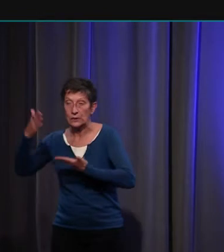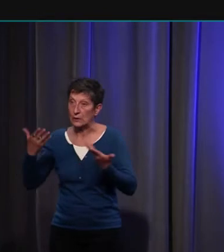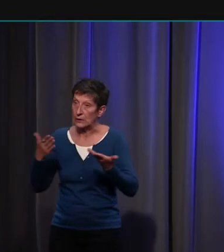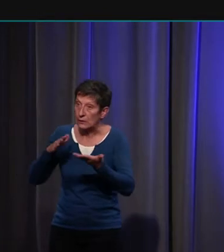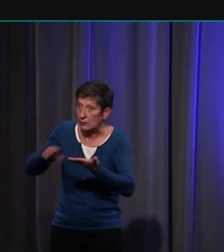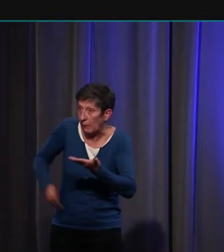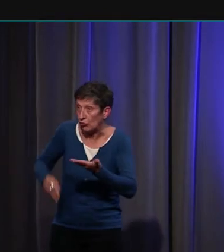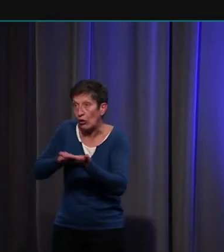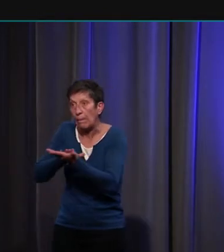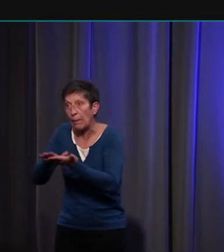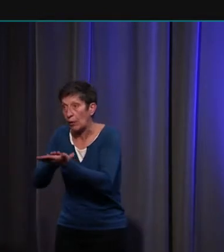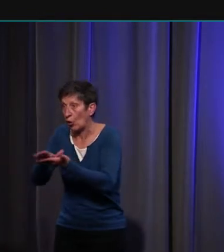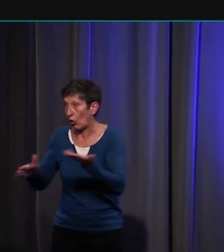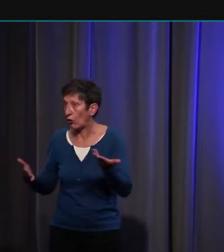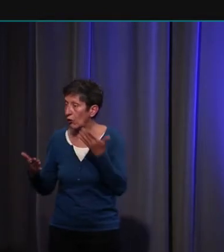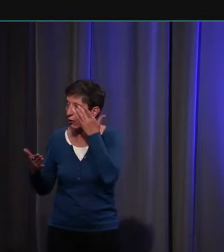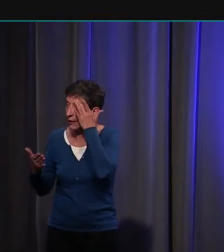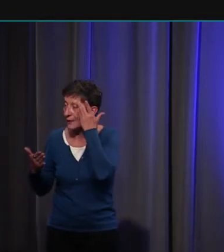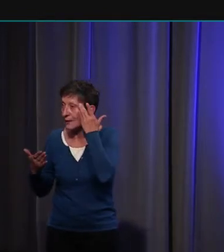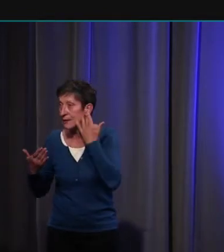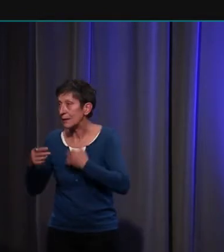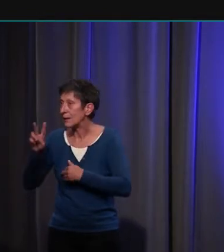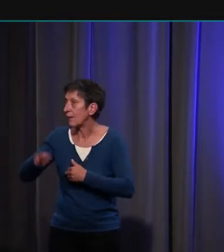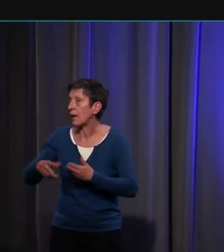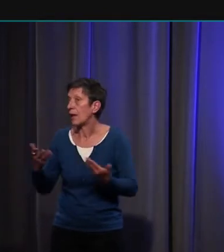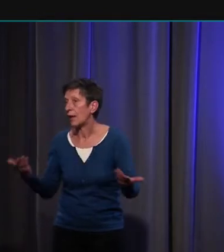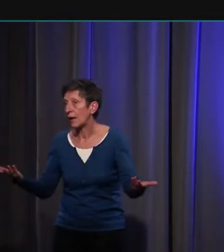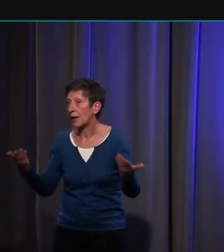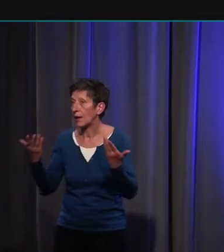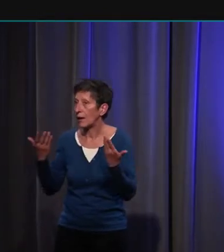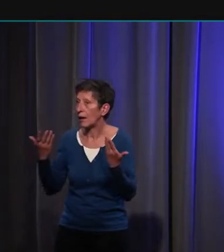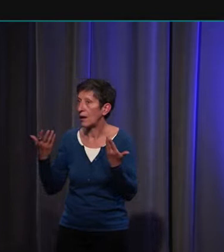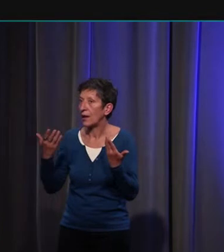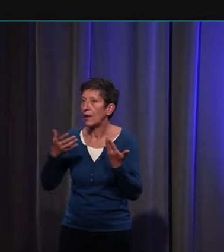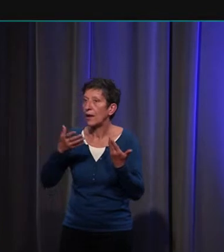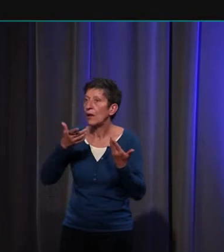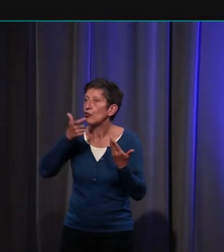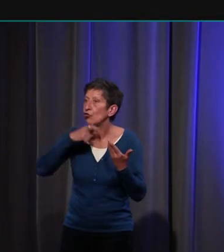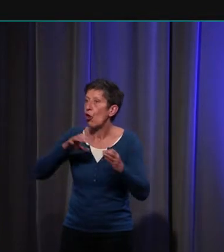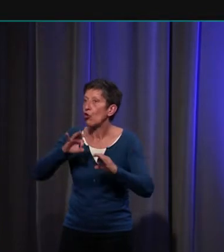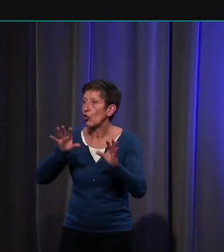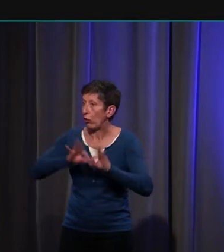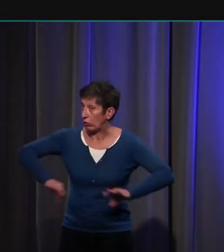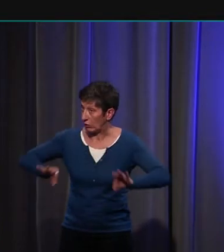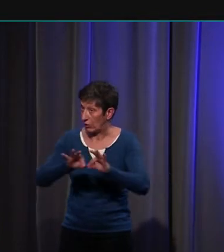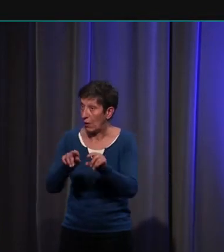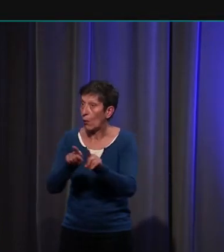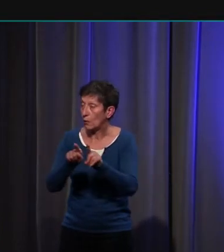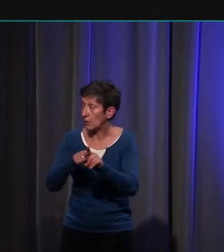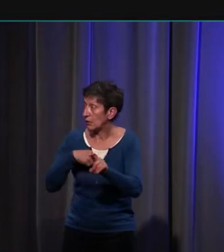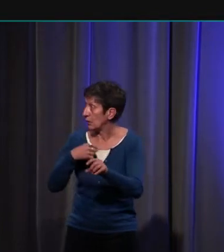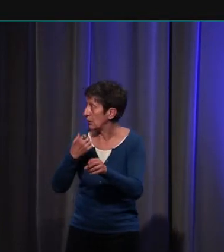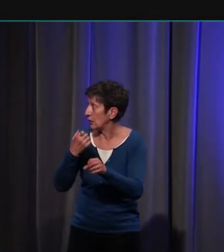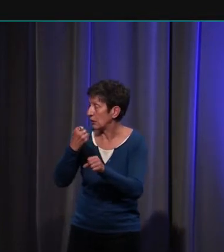vous me voyez mais du côté de jean sans terre j'ai travaillé aussi dur en sièges